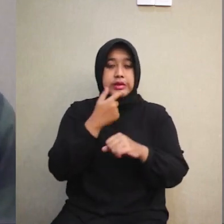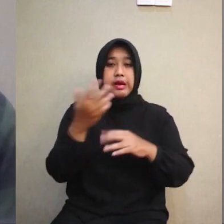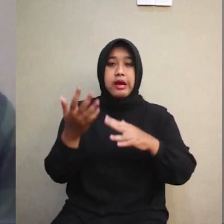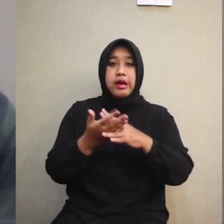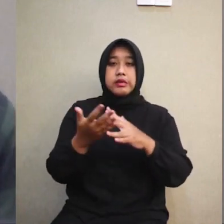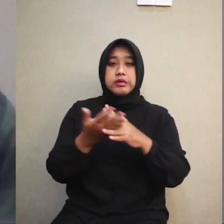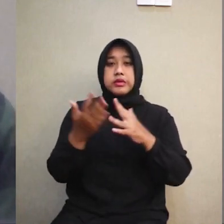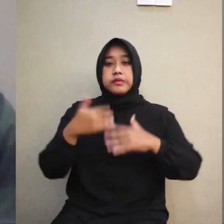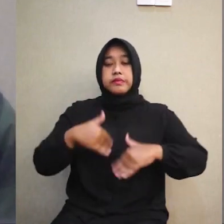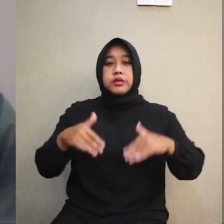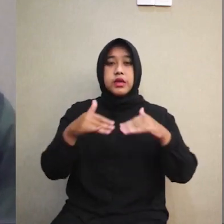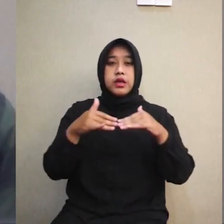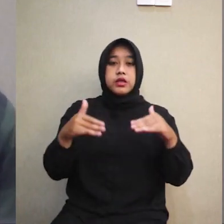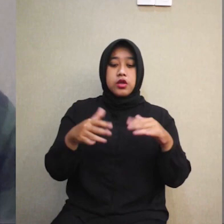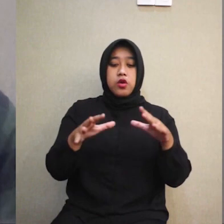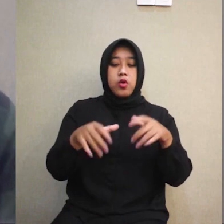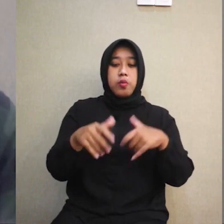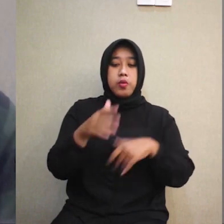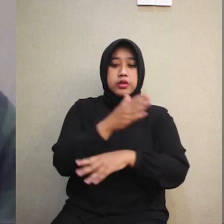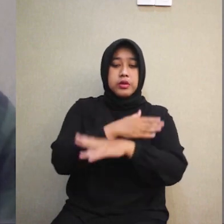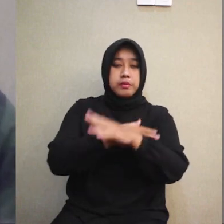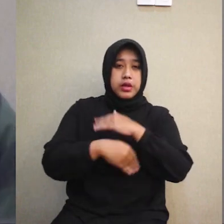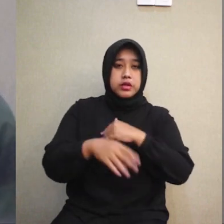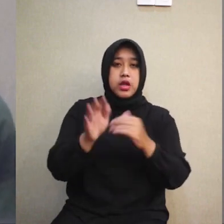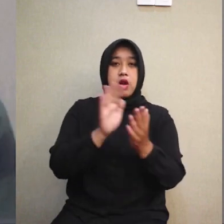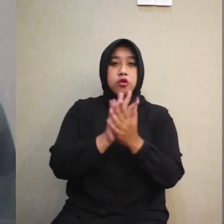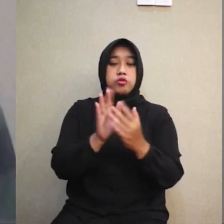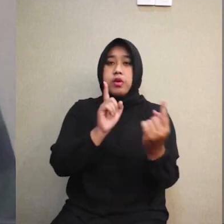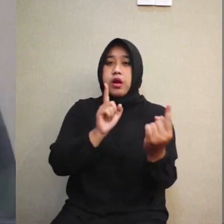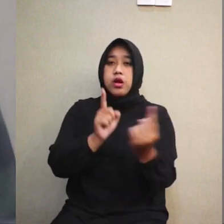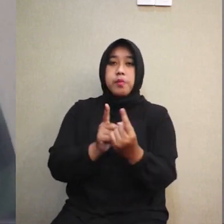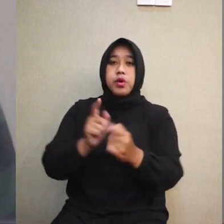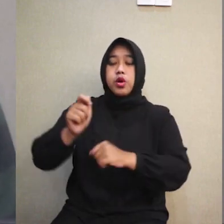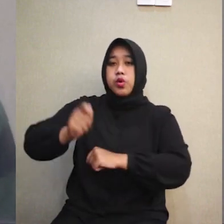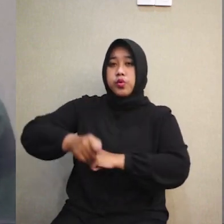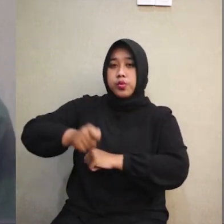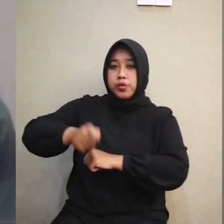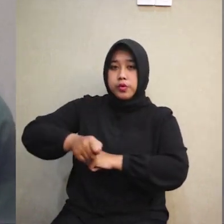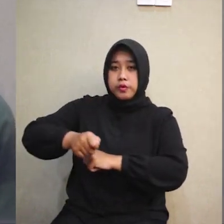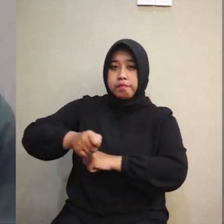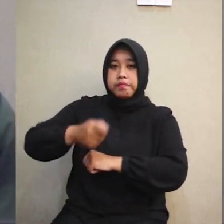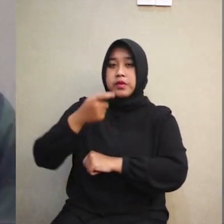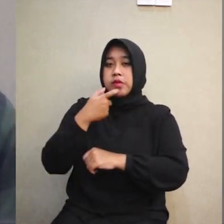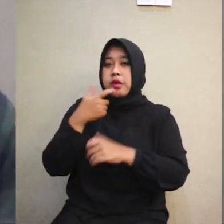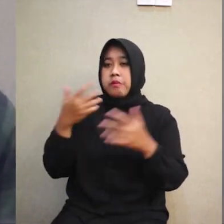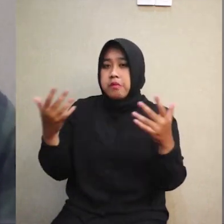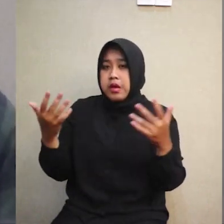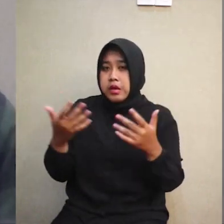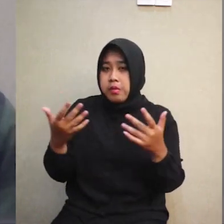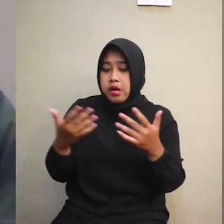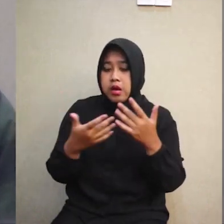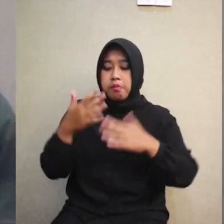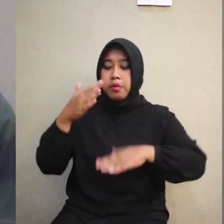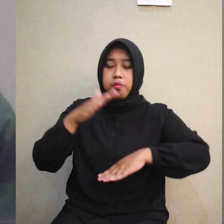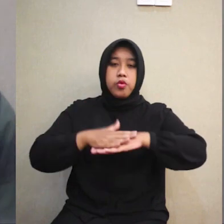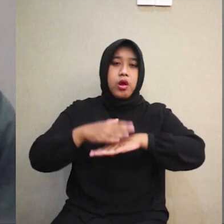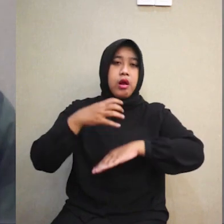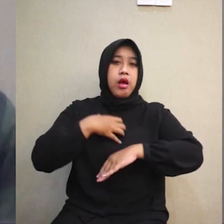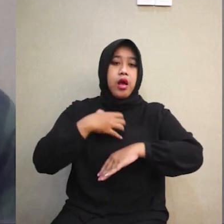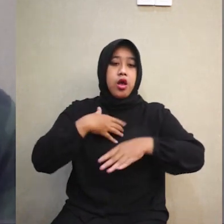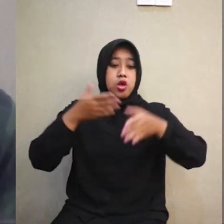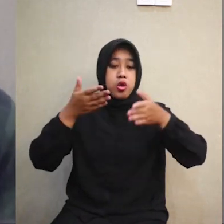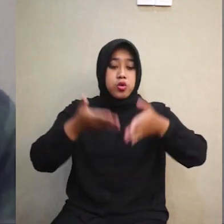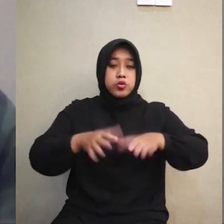keadilan bagi difabel yang berhadapan dengan hukum kemudian Bagaimana kemudian pemenuhan hak untuk bekerja